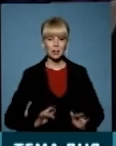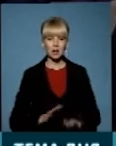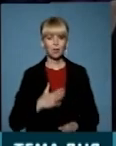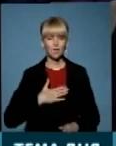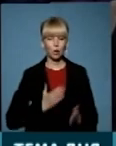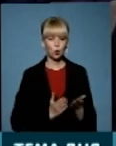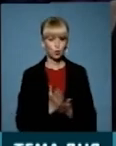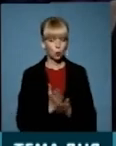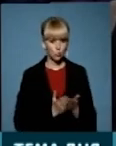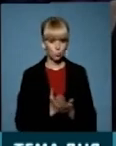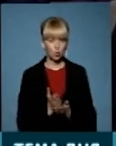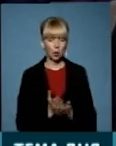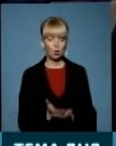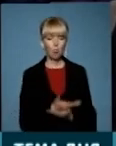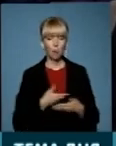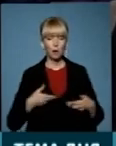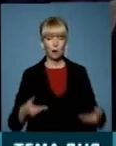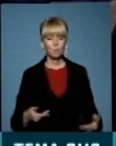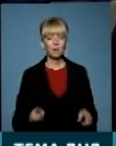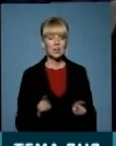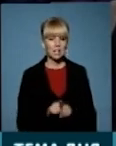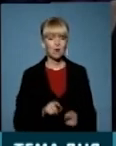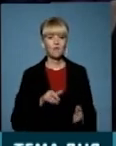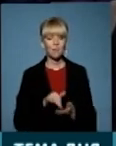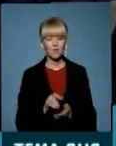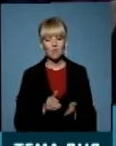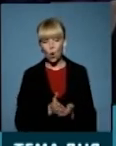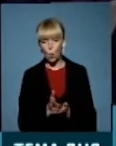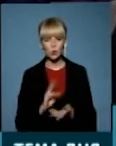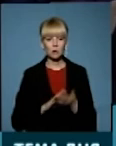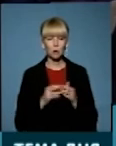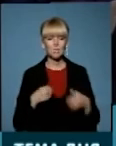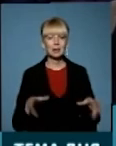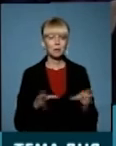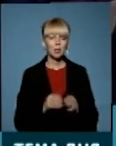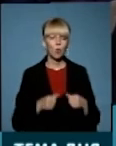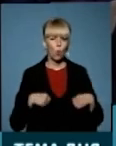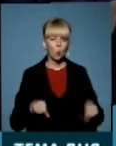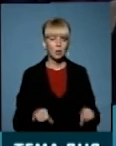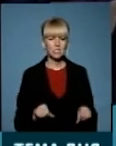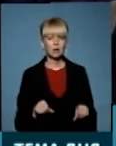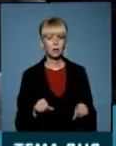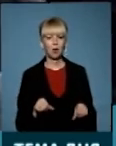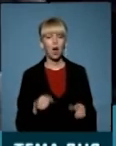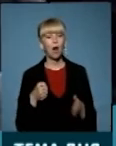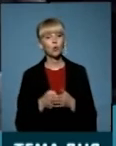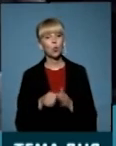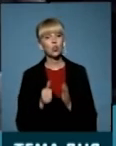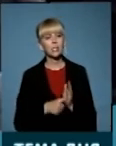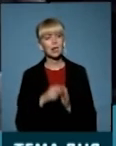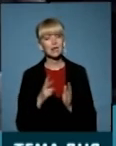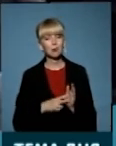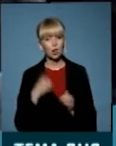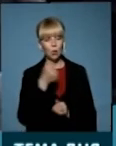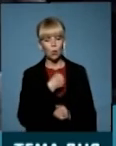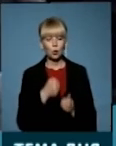нашою службою. Ми все рівно виходили з ситуації, ми спільними комісіями. А до 16-17 року,